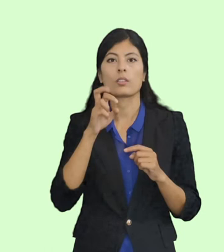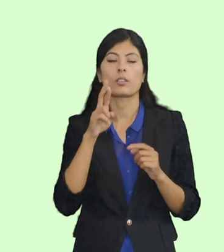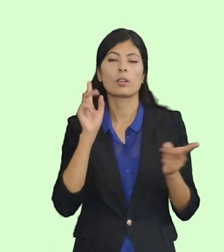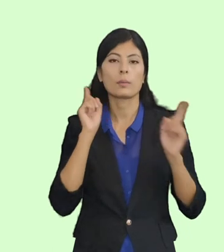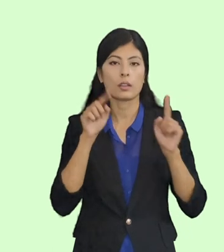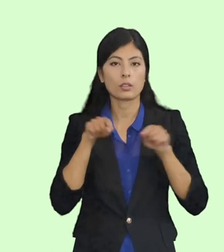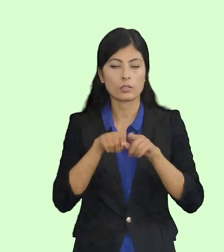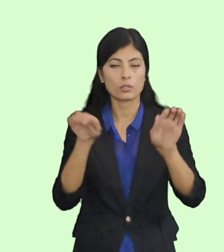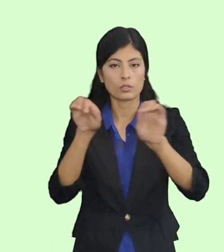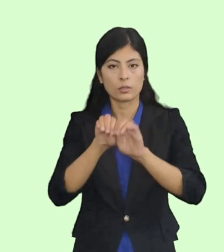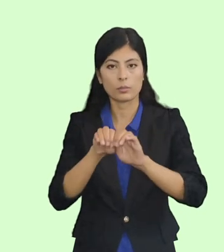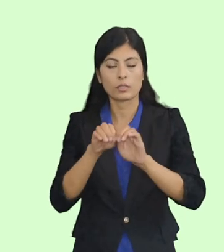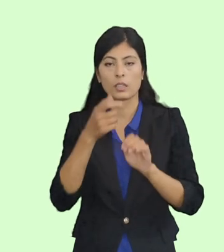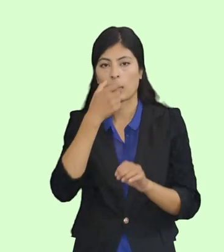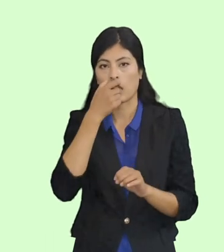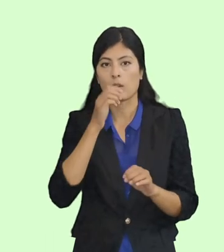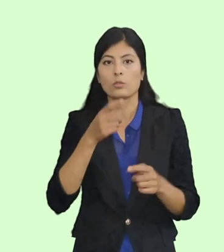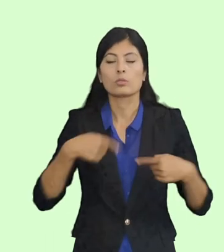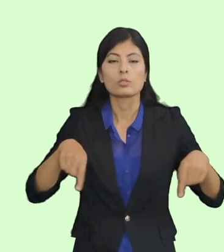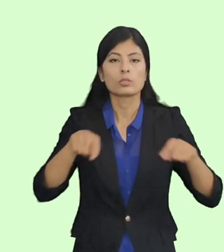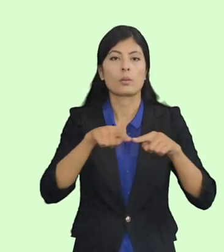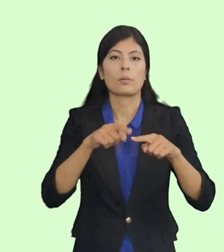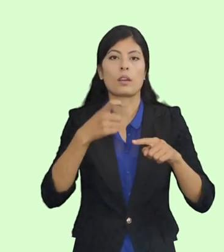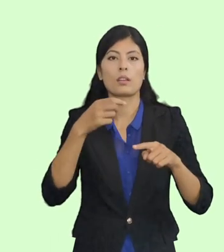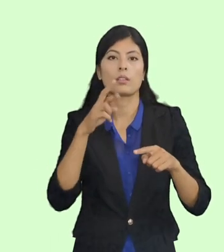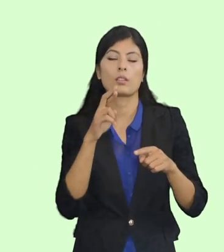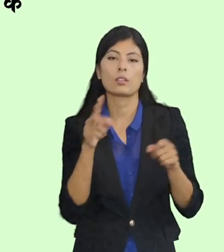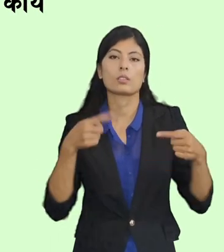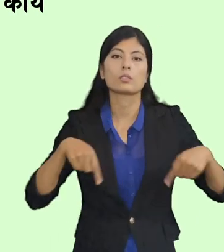सम्बन्धित गाउँसभा वा नगरसभाबाट पारित